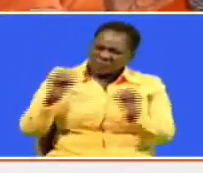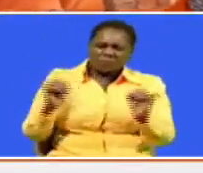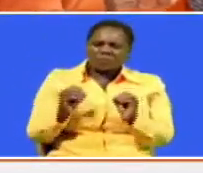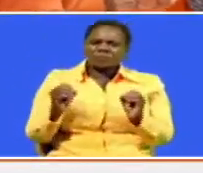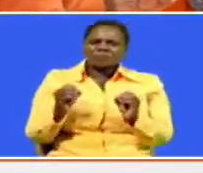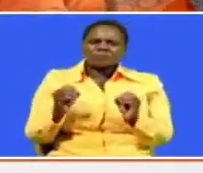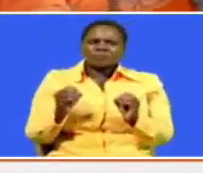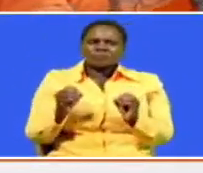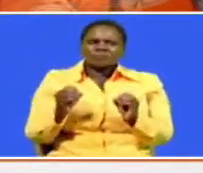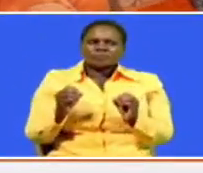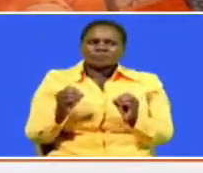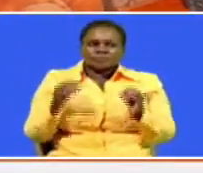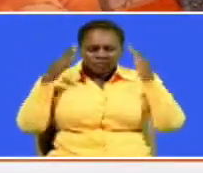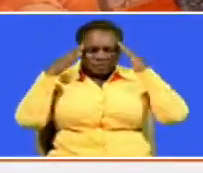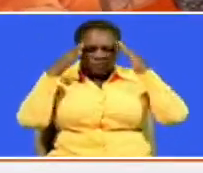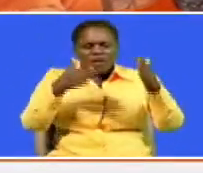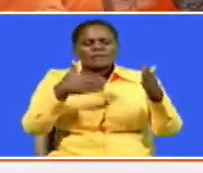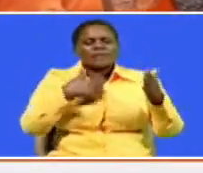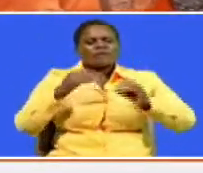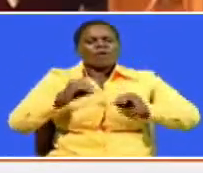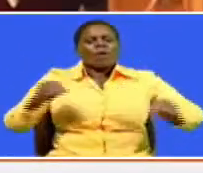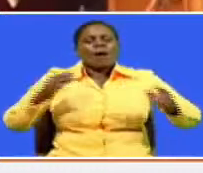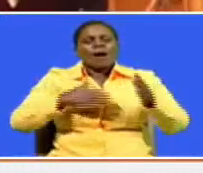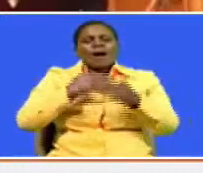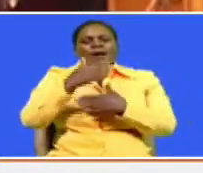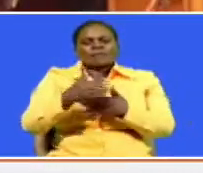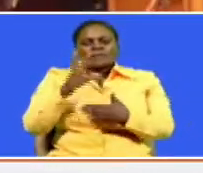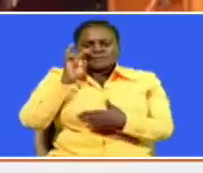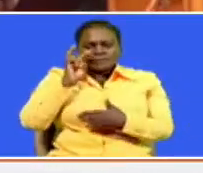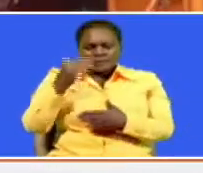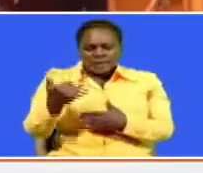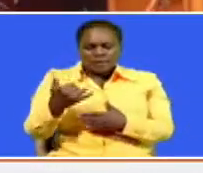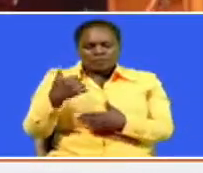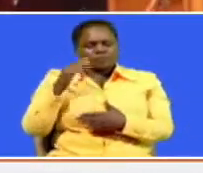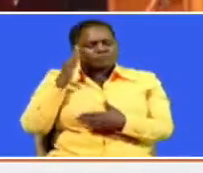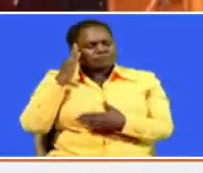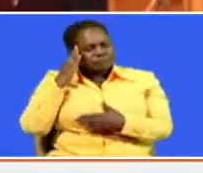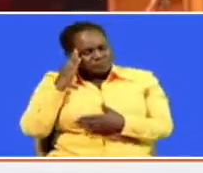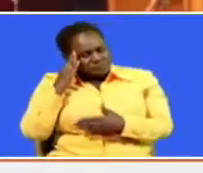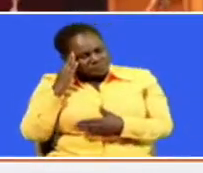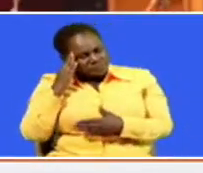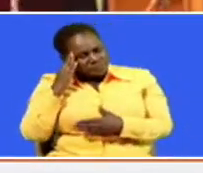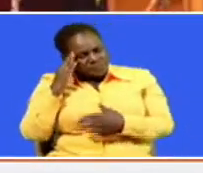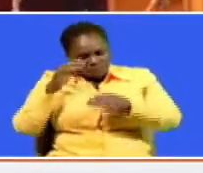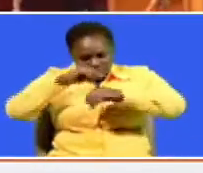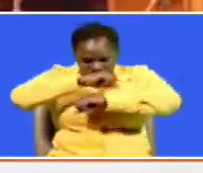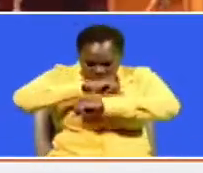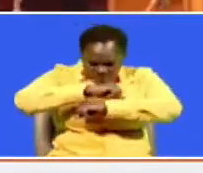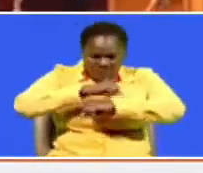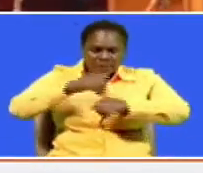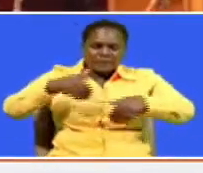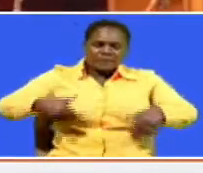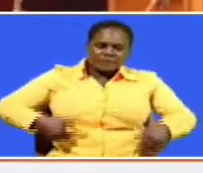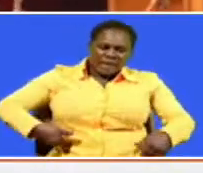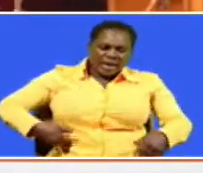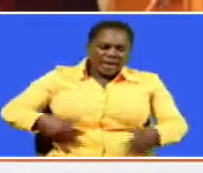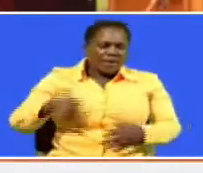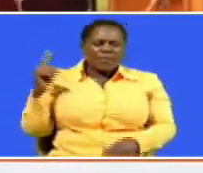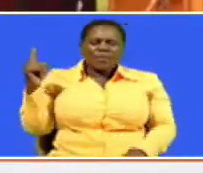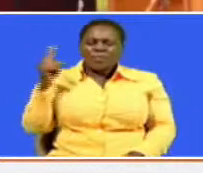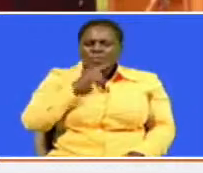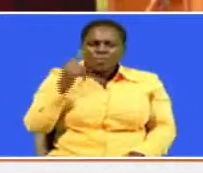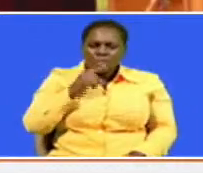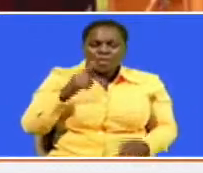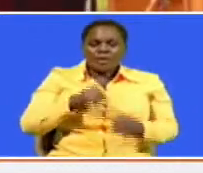lessons, concentration inaonekana. Lakini after that tunaona mtoto ameanza kusinzia, amelala kwa dawati, ako na njaa kabisa.